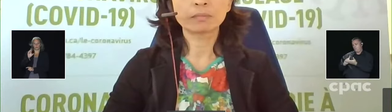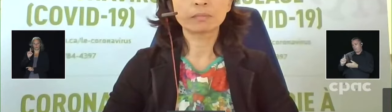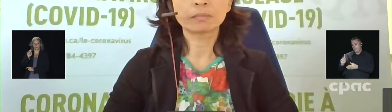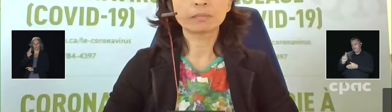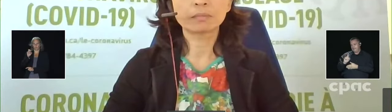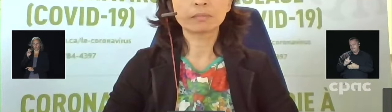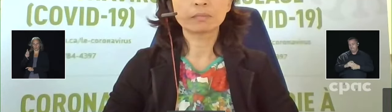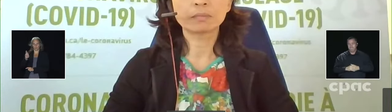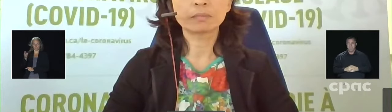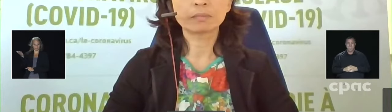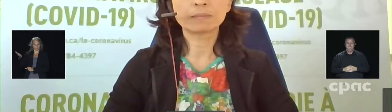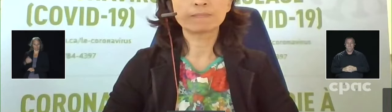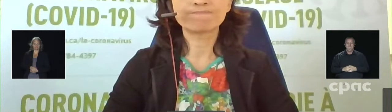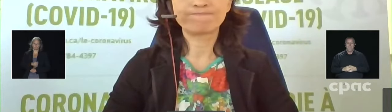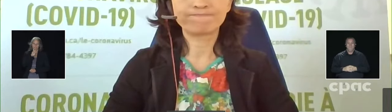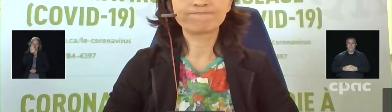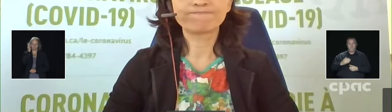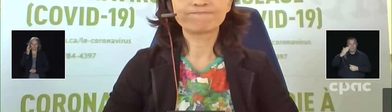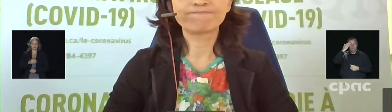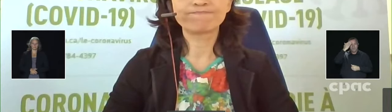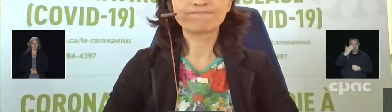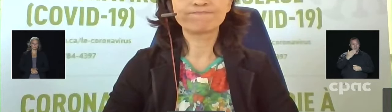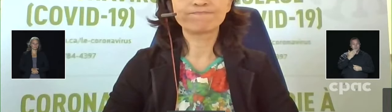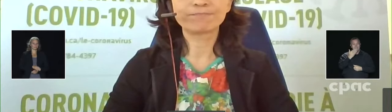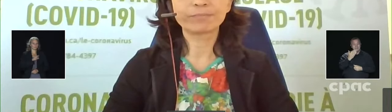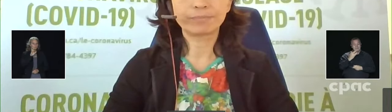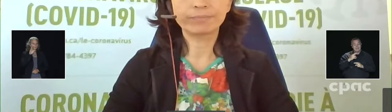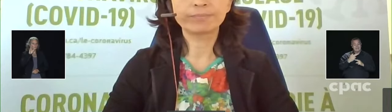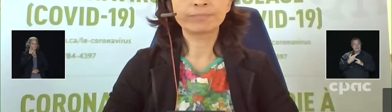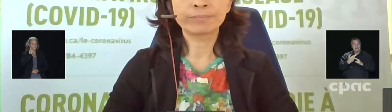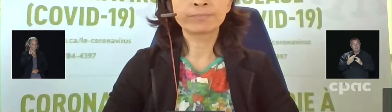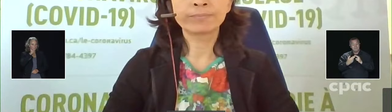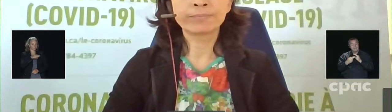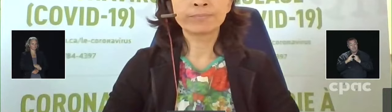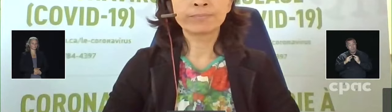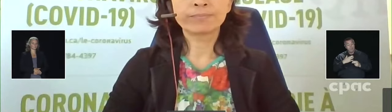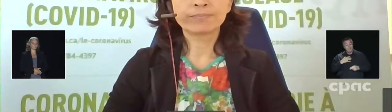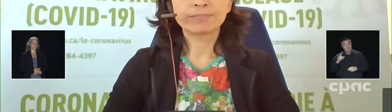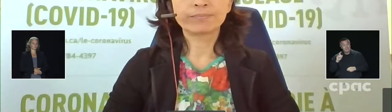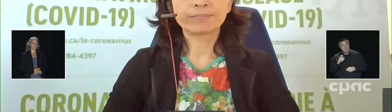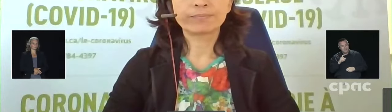vous. Bonjour, merci de prendre nos questions. Ma question concerne la